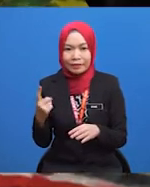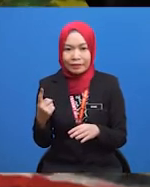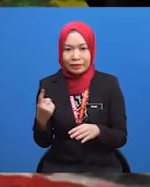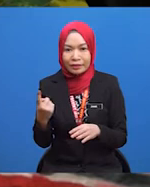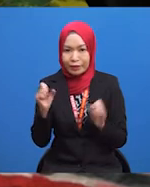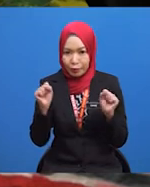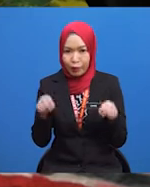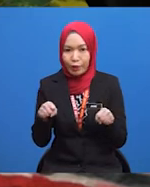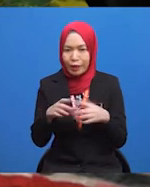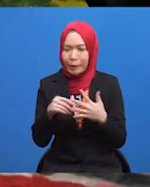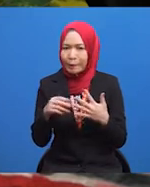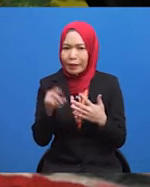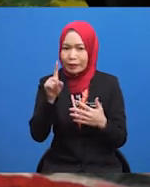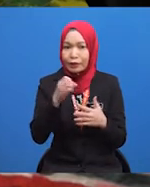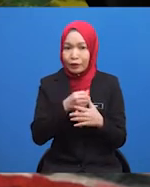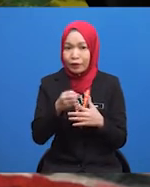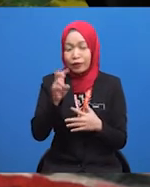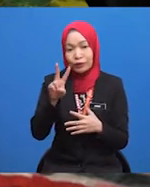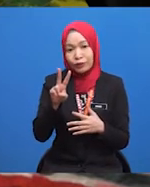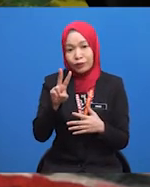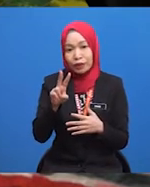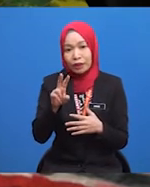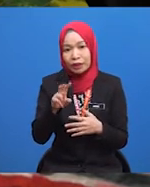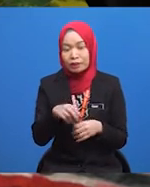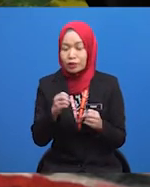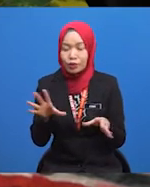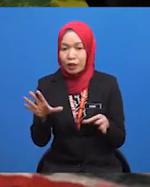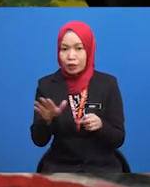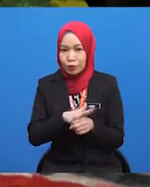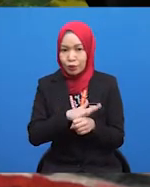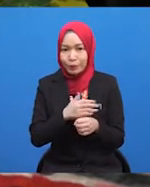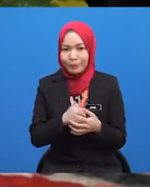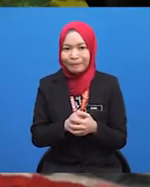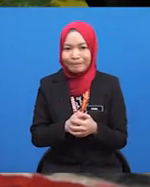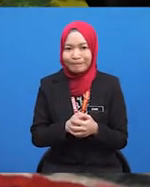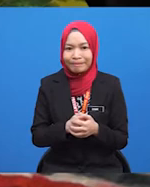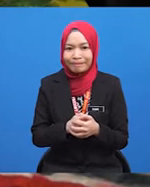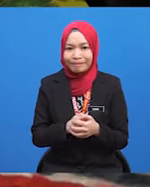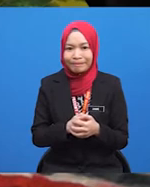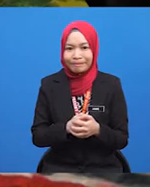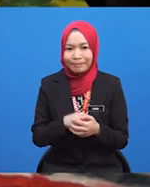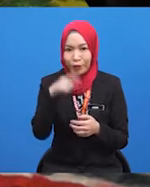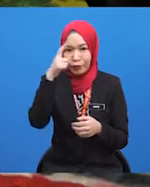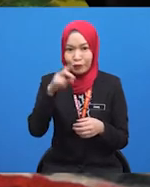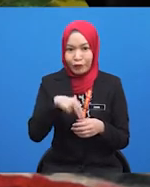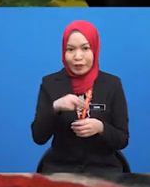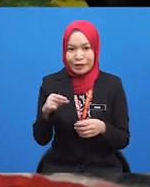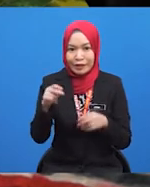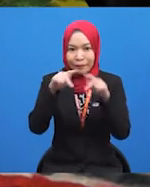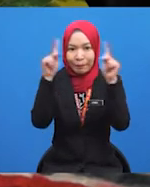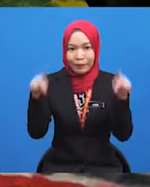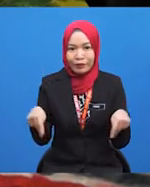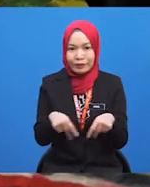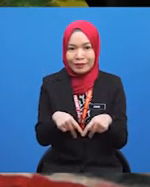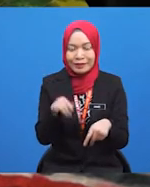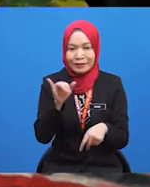pilih satu atau dua gambar untuk penghasilan poster bagi penghasilan poster kemerdekaan